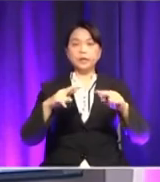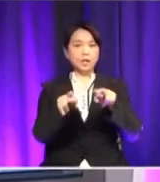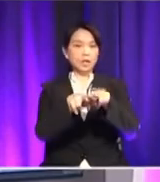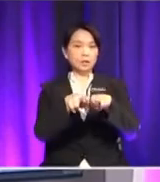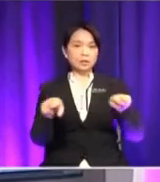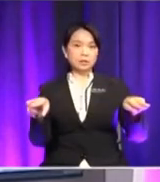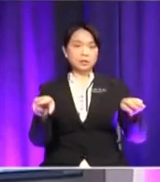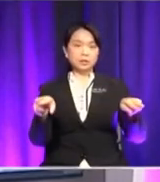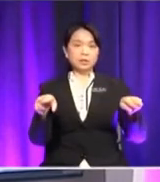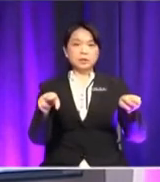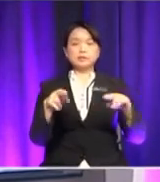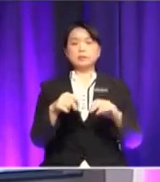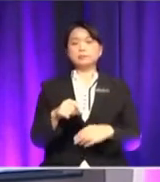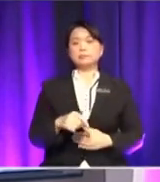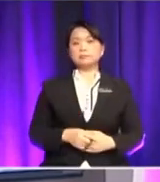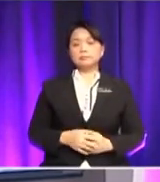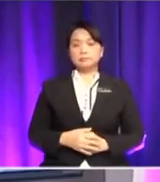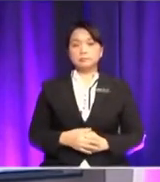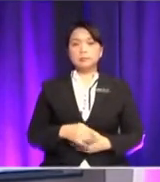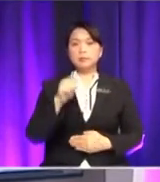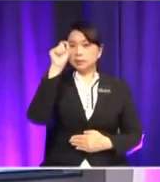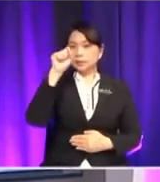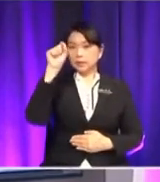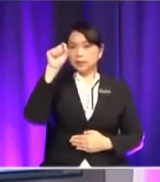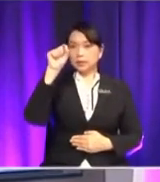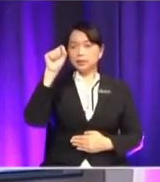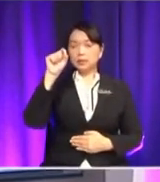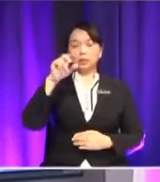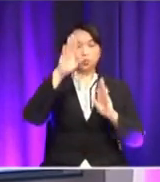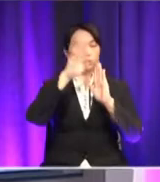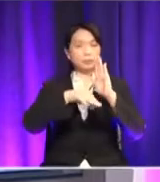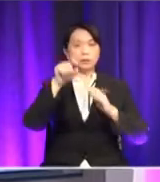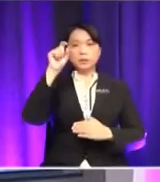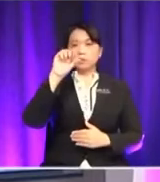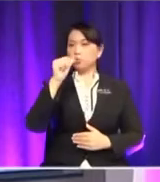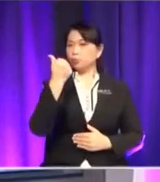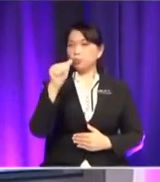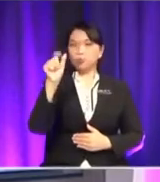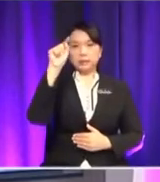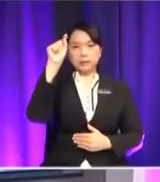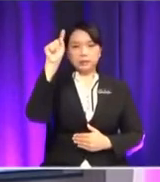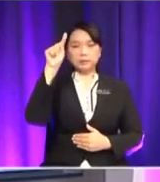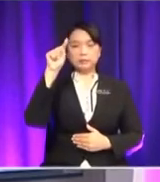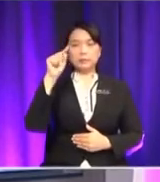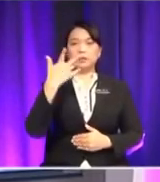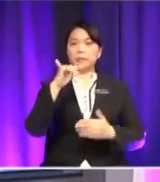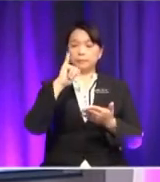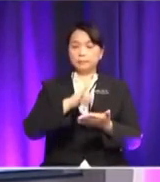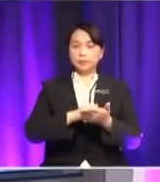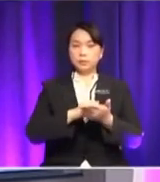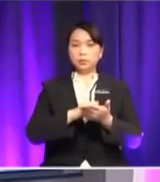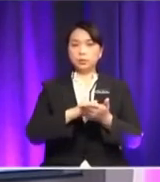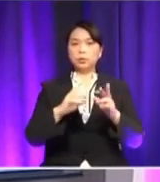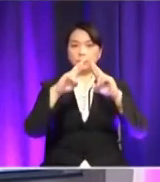ketinggiannya adalah kurang daripada 10° manakala pembinaan yang kedua ialah Bumbung curam yaitu